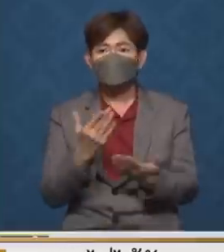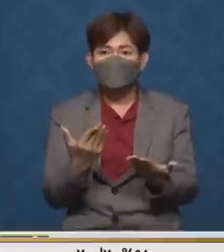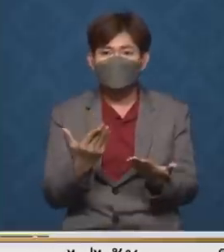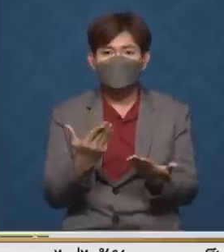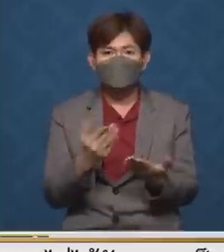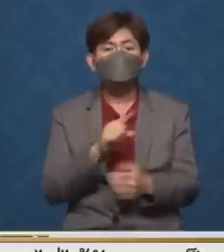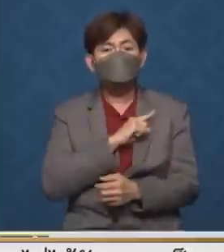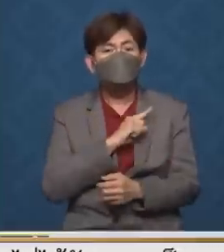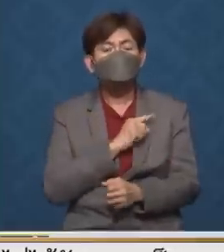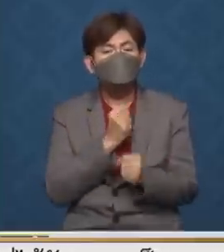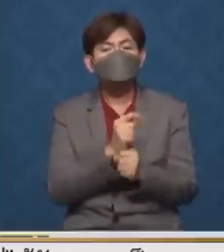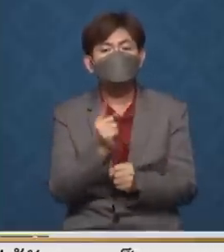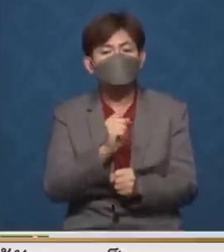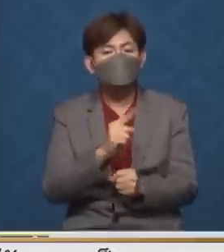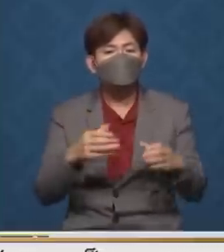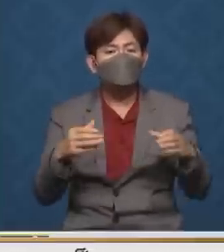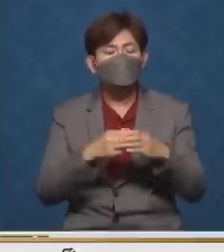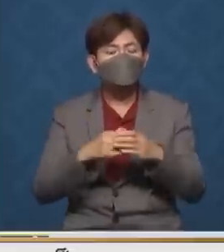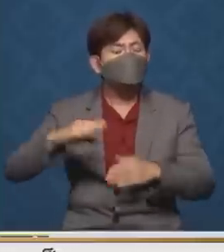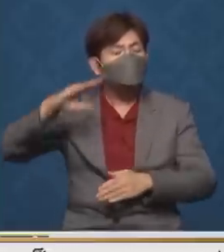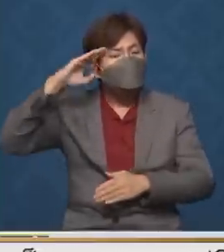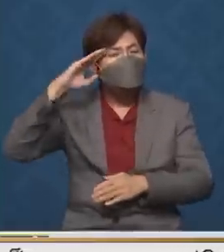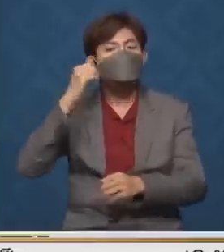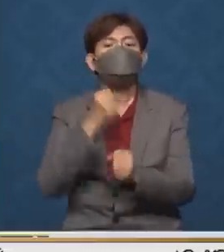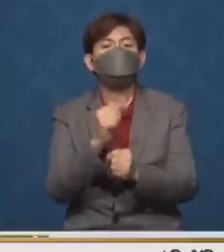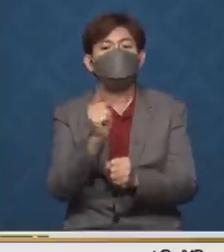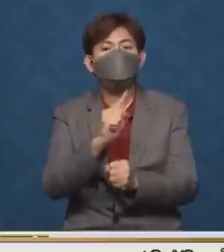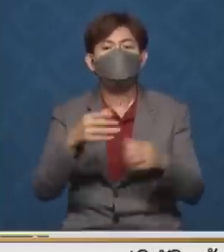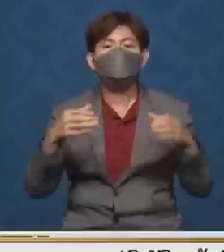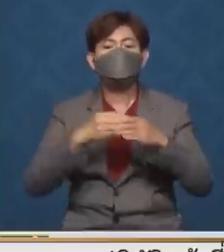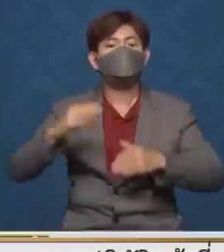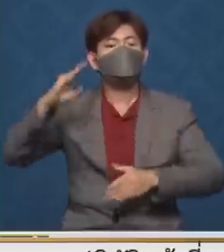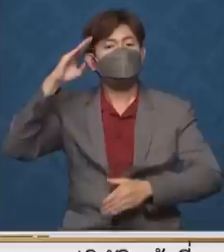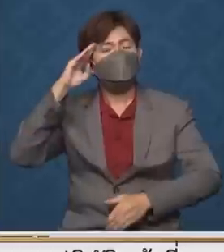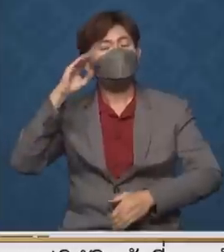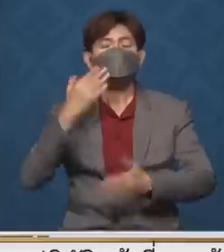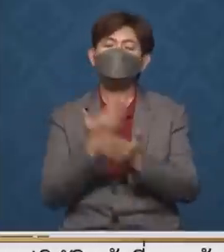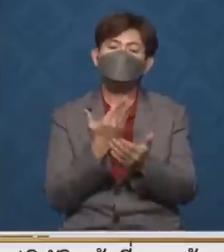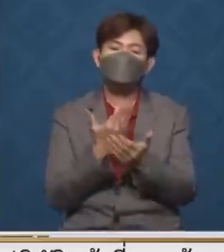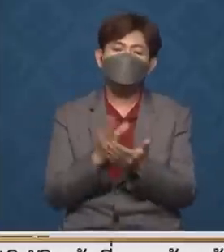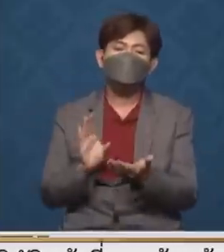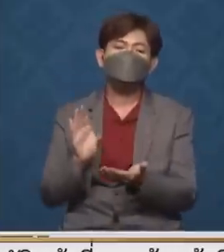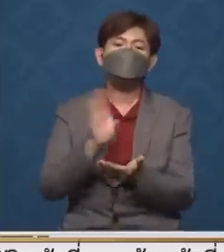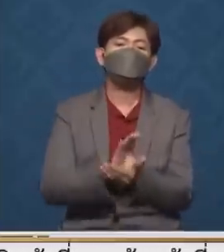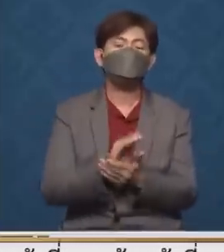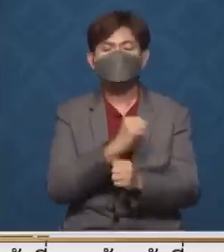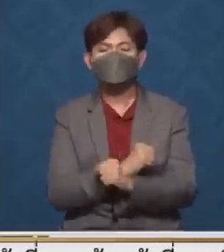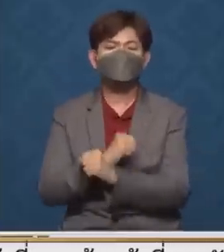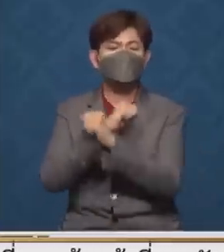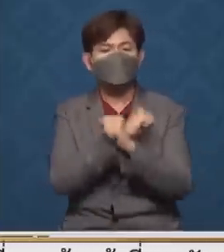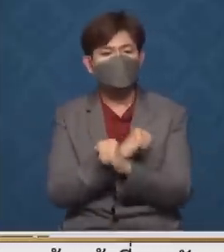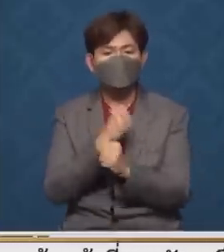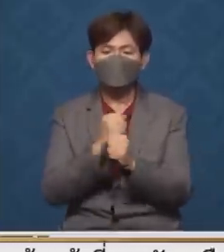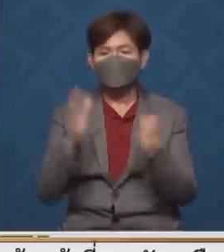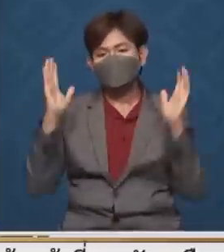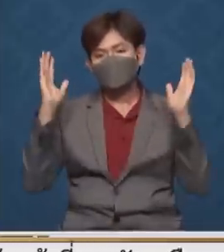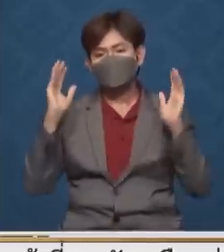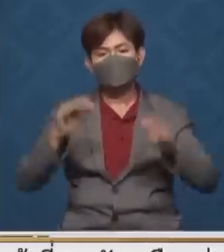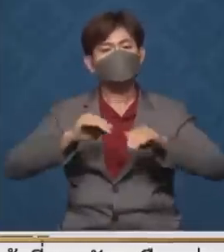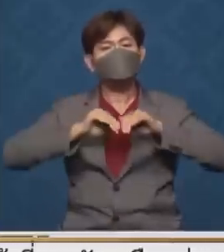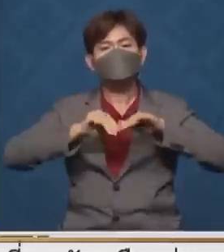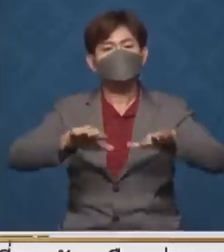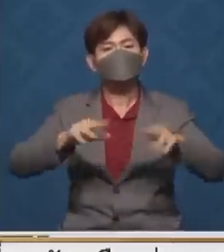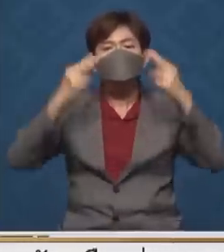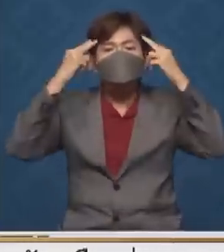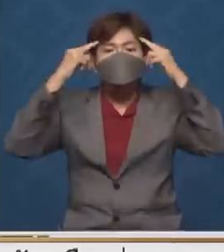ุระโกรการอะไรของฝ่ายคามมนคงที่จะต้องนำกำลงผลำกำลงเงินไปปกป้อง ไป PR ประชาสัพันธ์